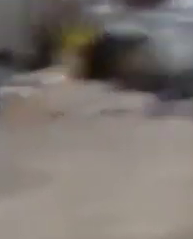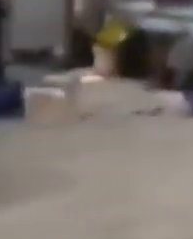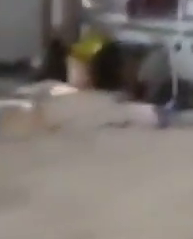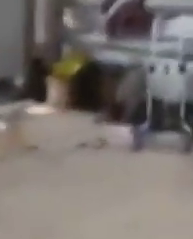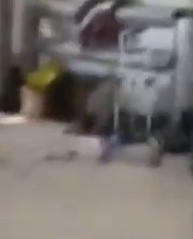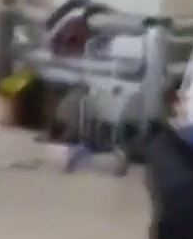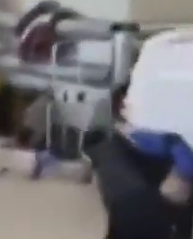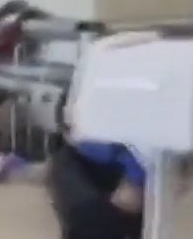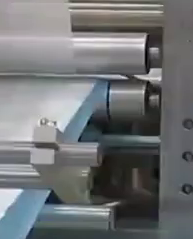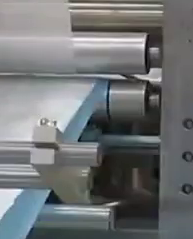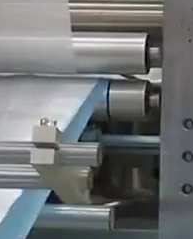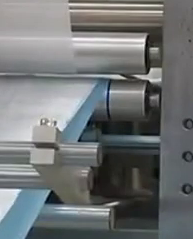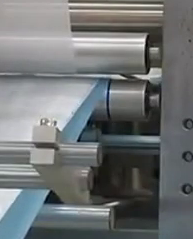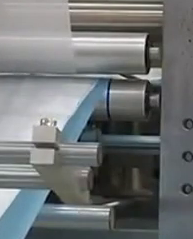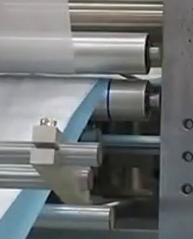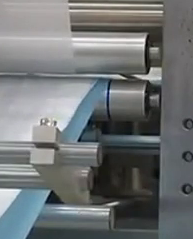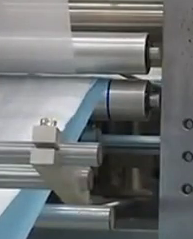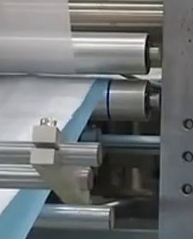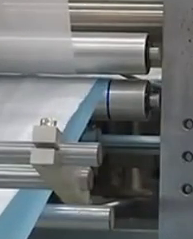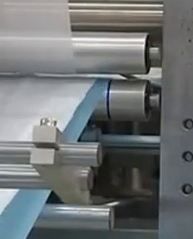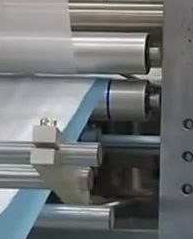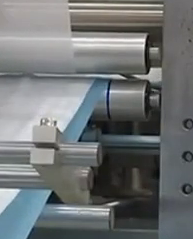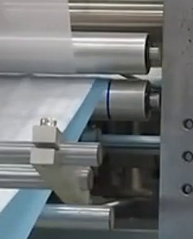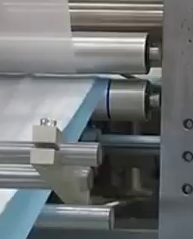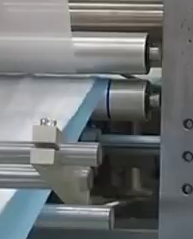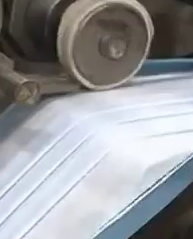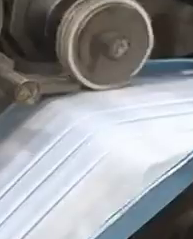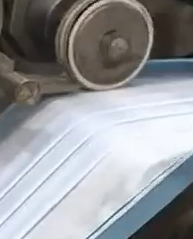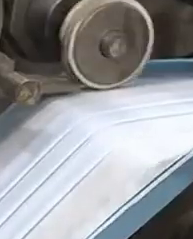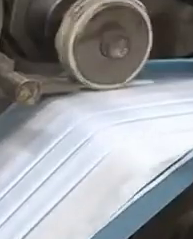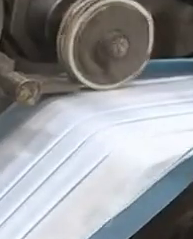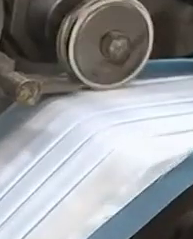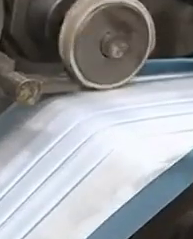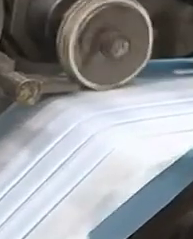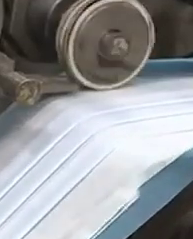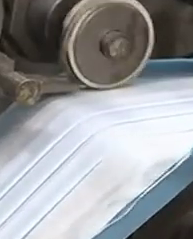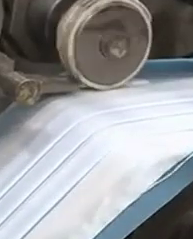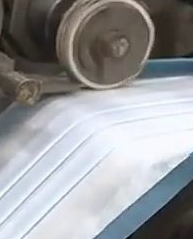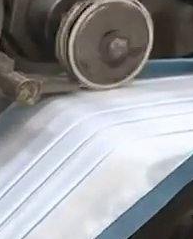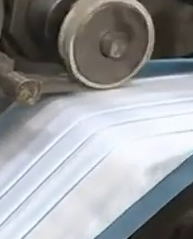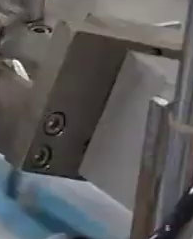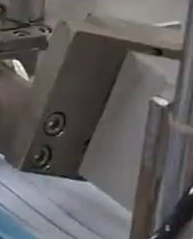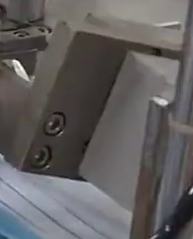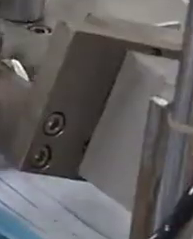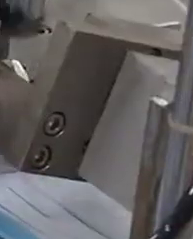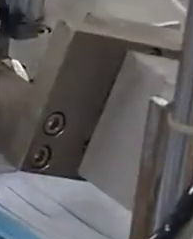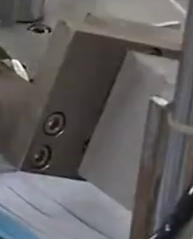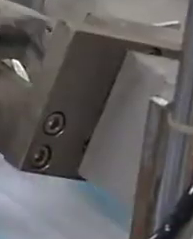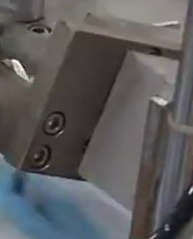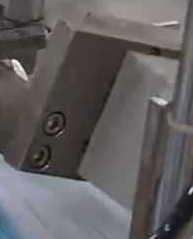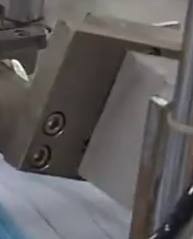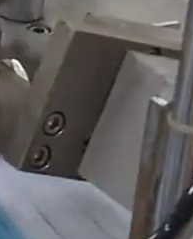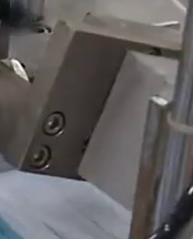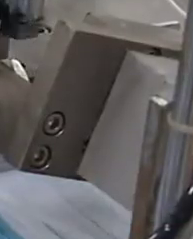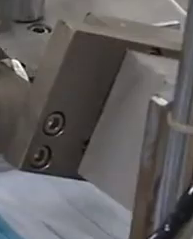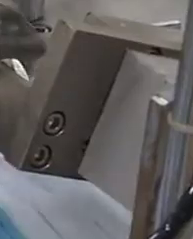arrivi di mascherine e di materiali si sta andando a colmare questo gap. Il gap ancora c'è,